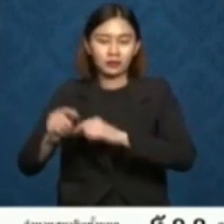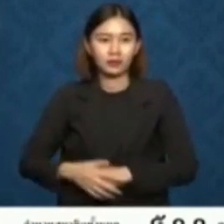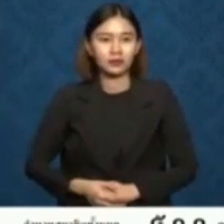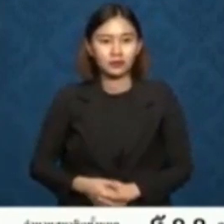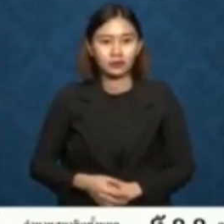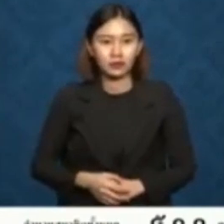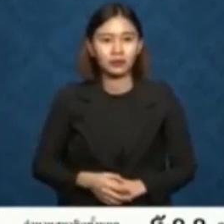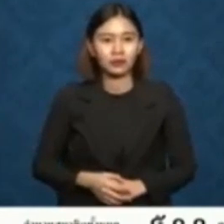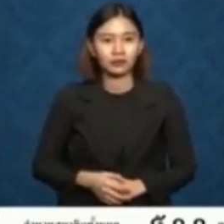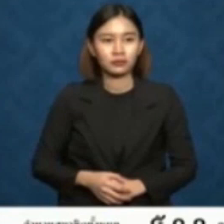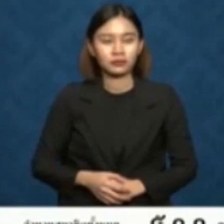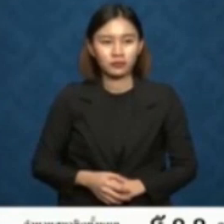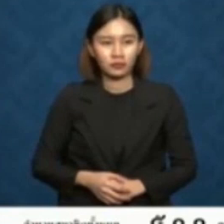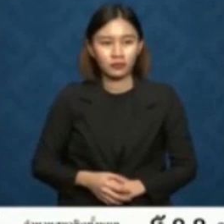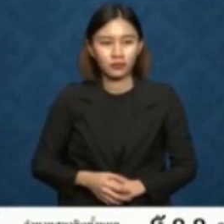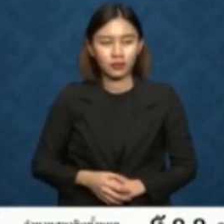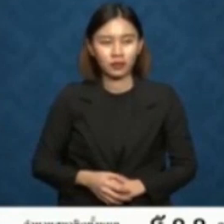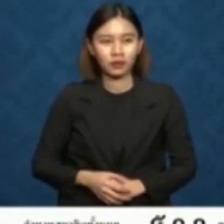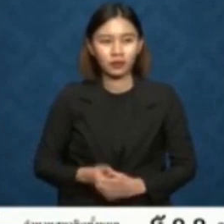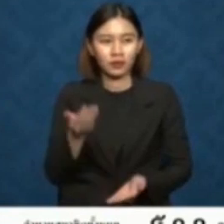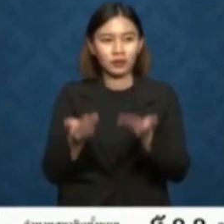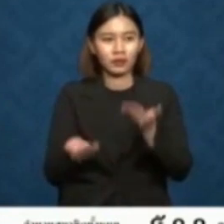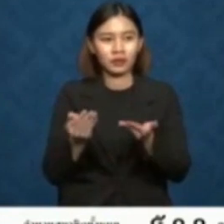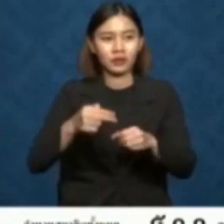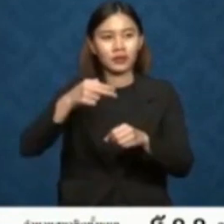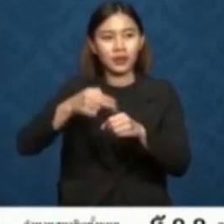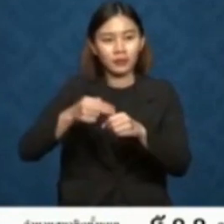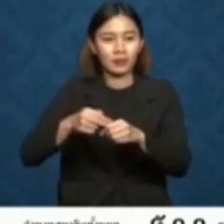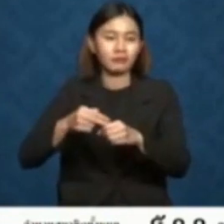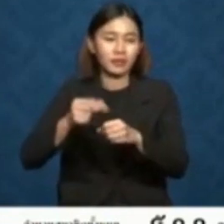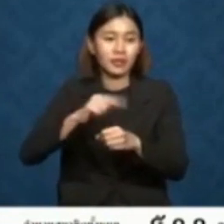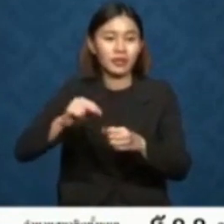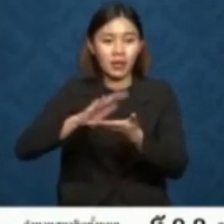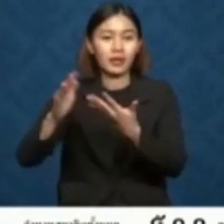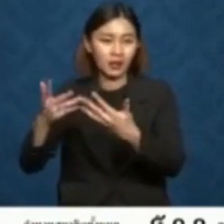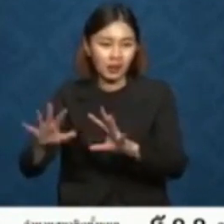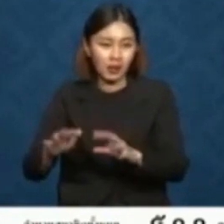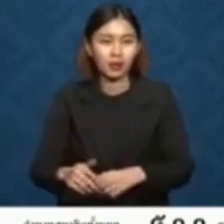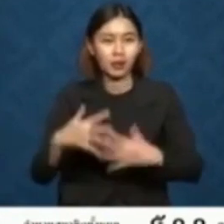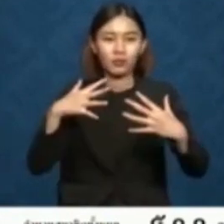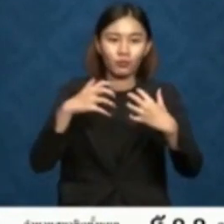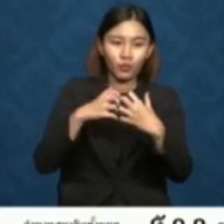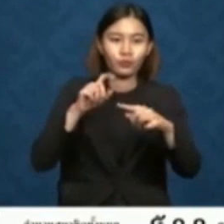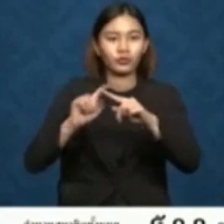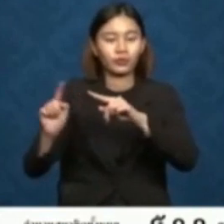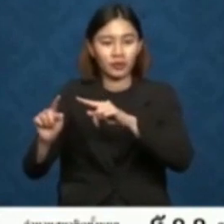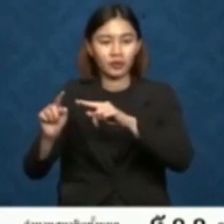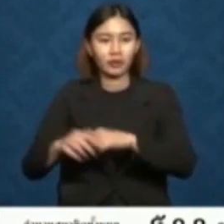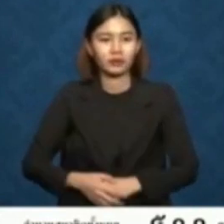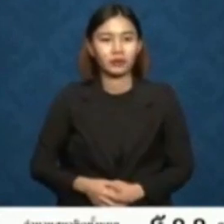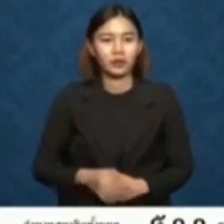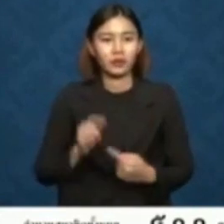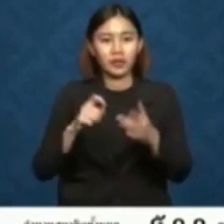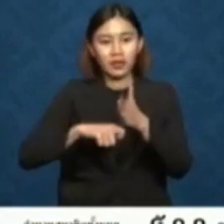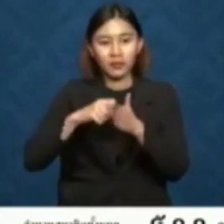ครับลักลอบทิ้งน้ำมันครับที่ปนเปื้อนนะครับหรือน้ำมันที่ใช้แล้วครับท่านประธานรวมทั้งอุบัติเหตุ